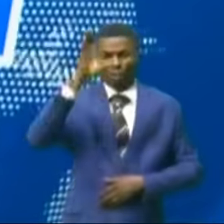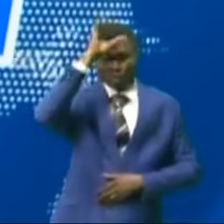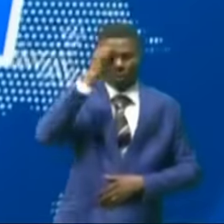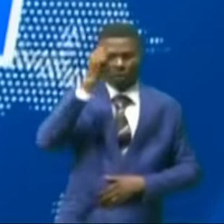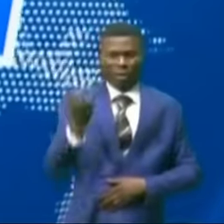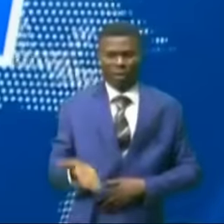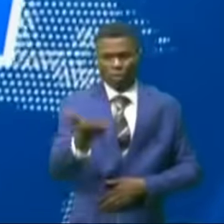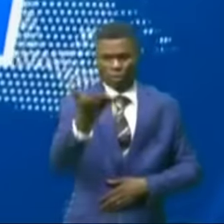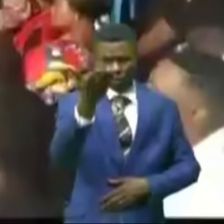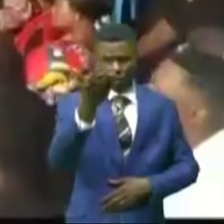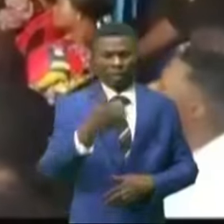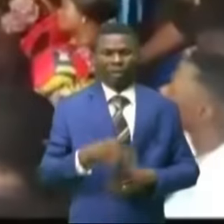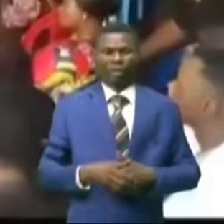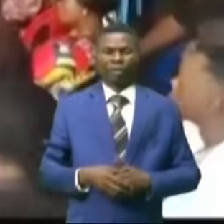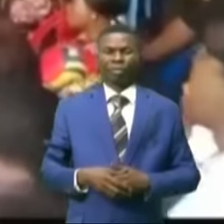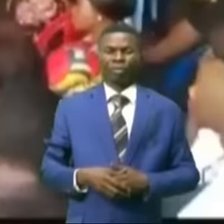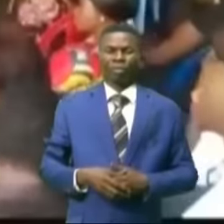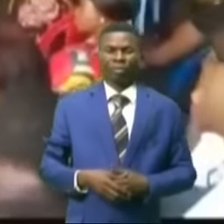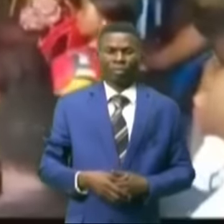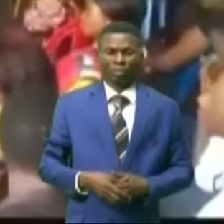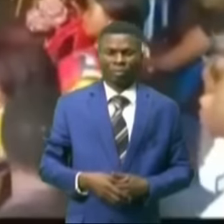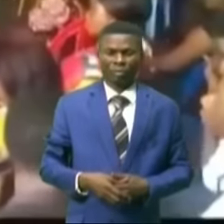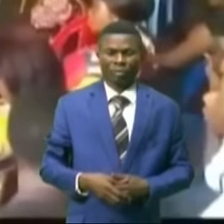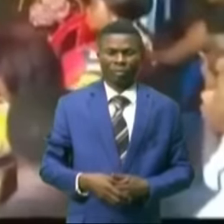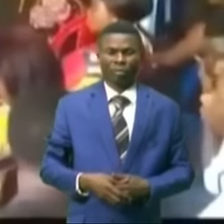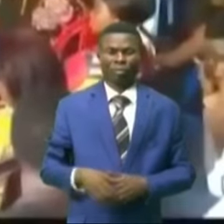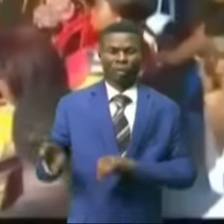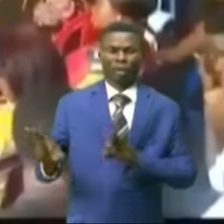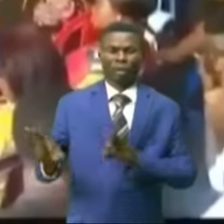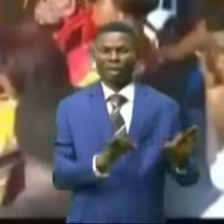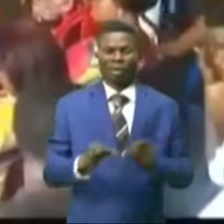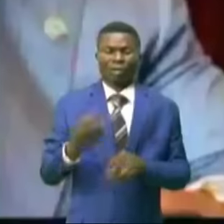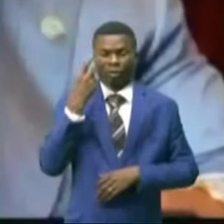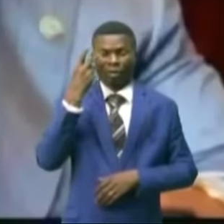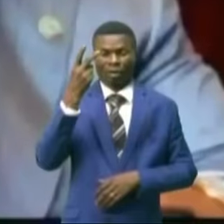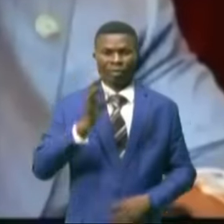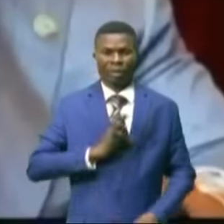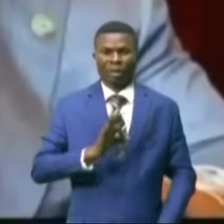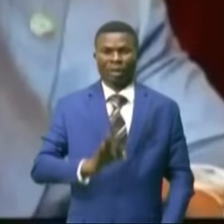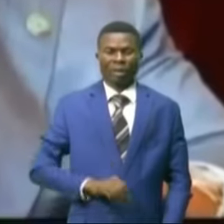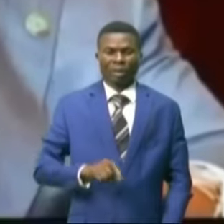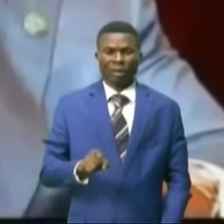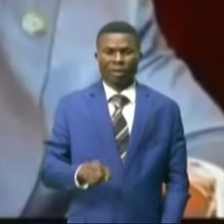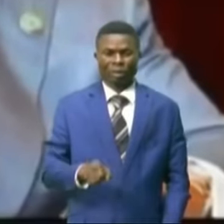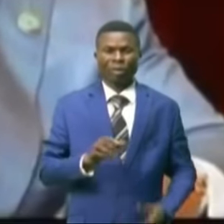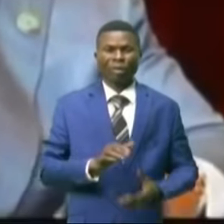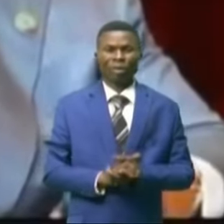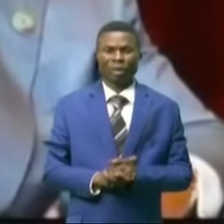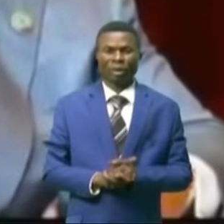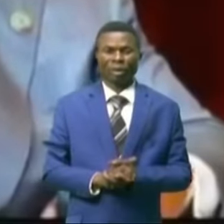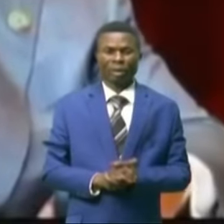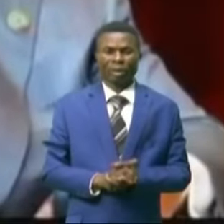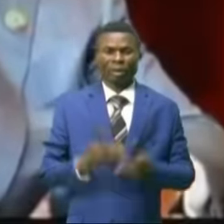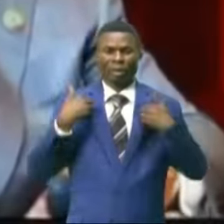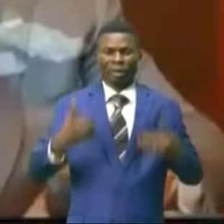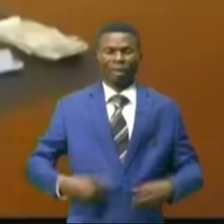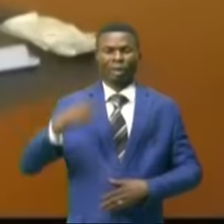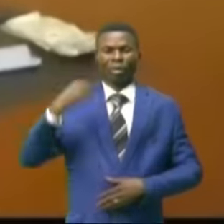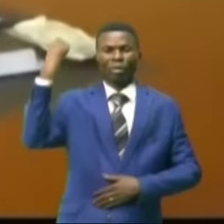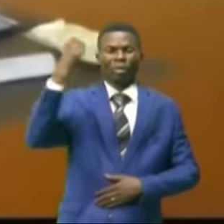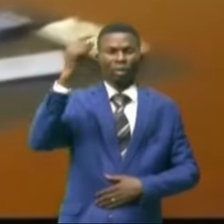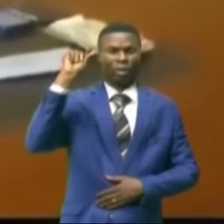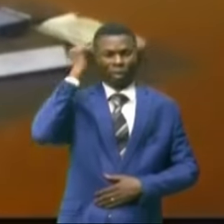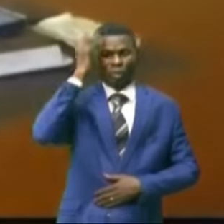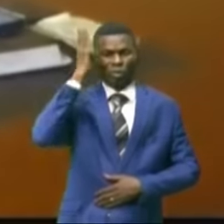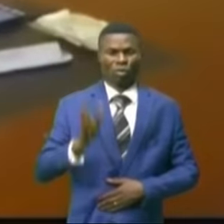pays. Dans le cadre de l'effectivité de la vision du chef de l'État, Félix-Antoine Tshisekedi Tshilombo, volet santé universelle, le gouverneur